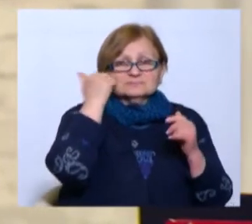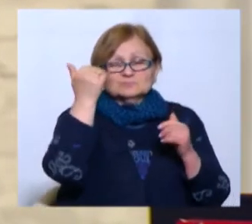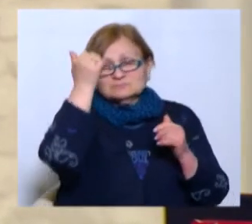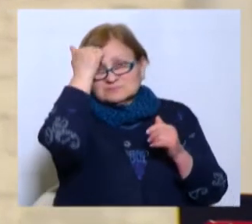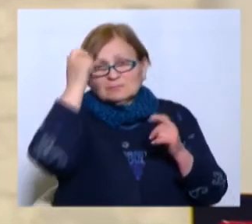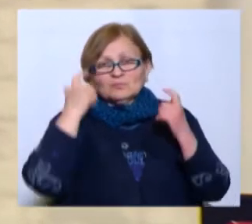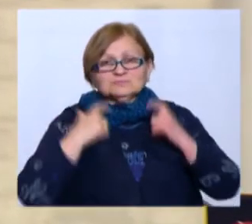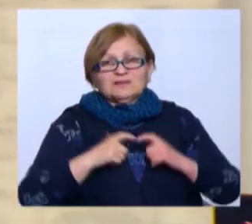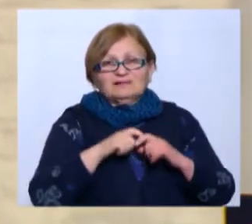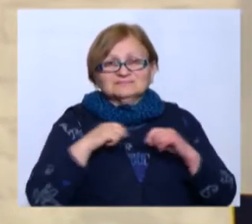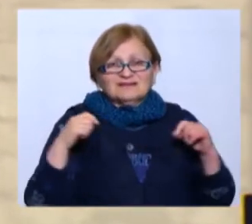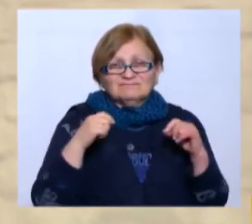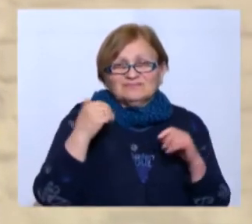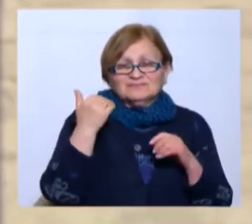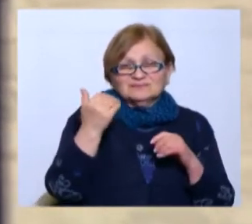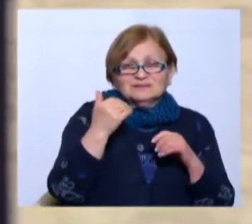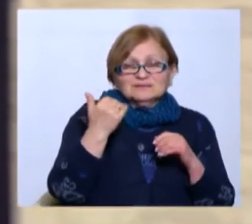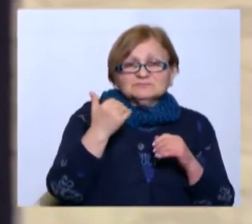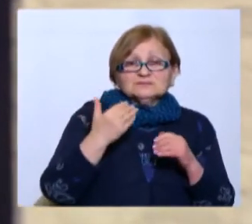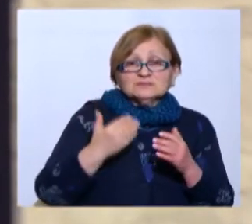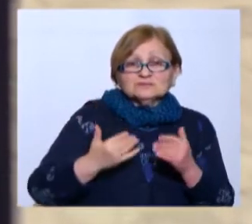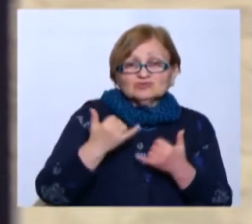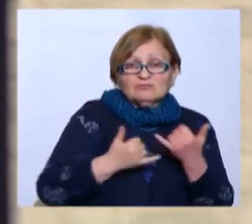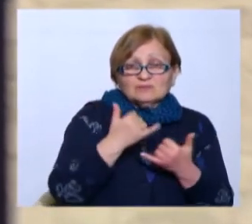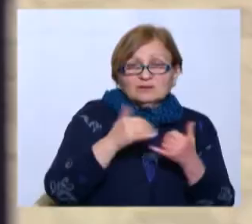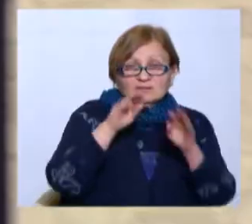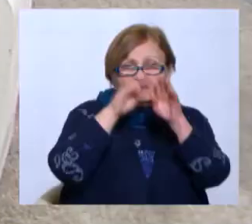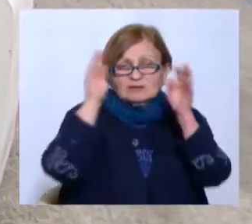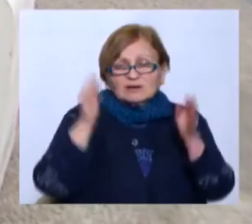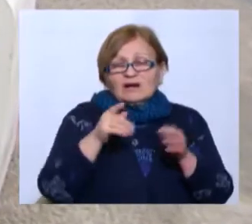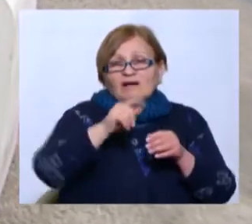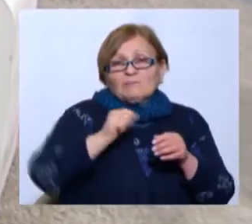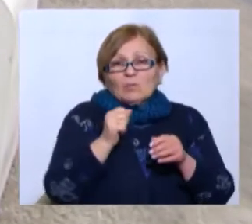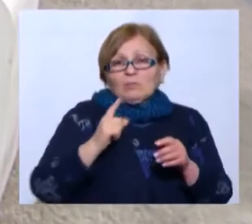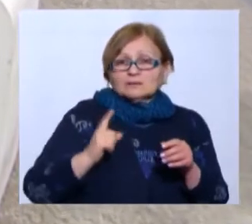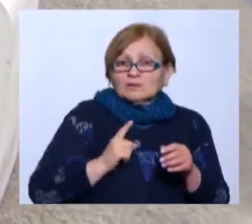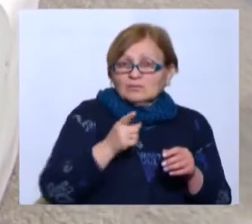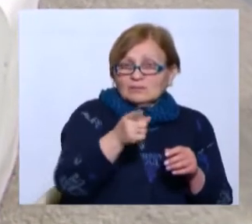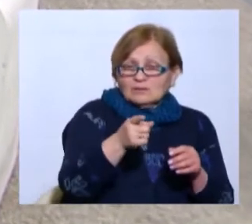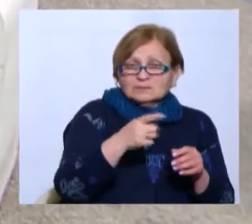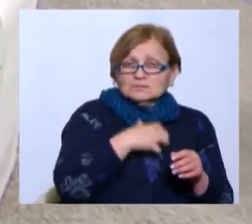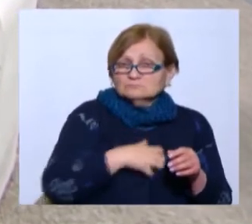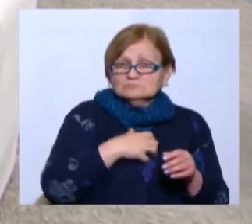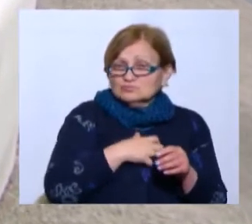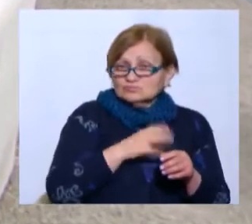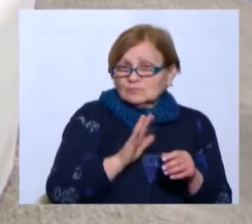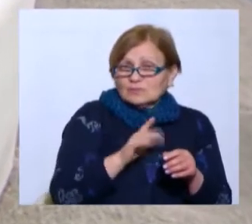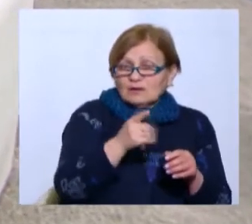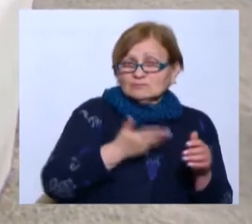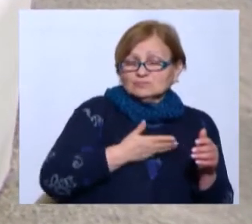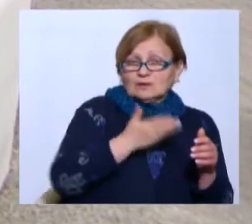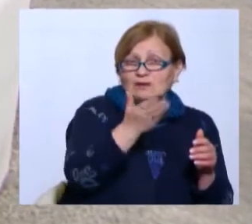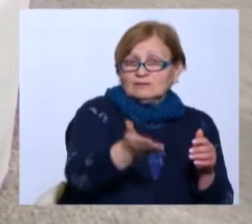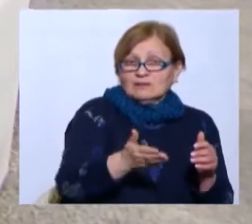მაშ ცოცხალი ასმათი გამოქვაბულში რო ლოდება, ის უფრო მნიშვნელოვანი არ არის ცოცხალი